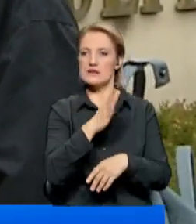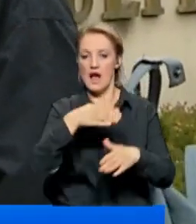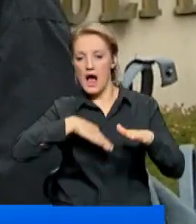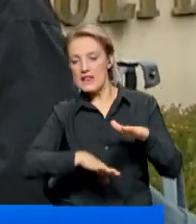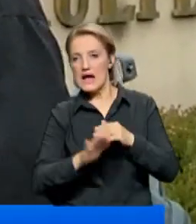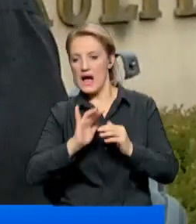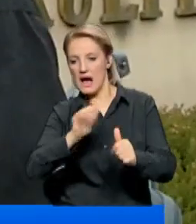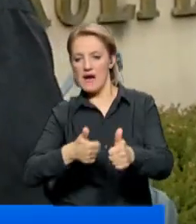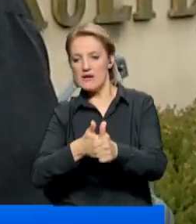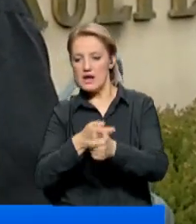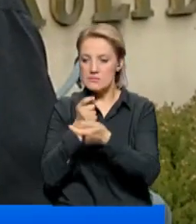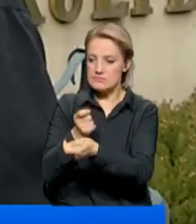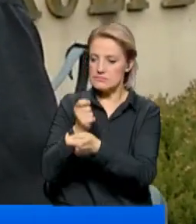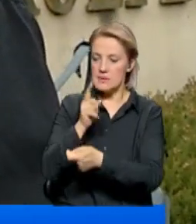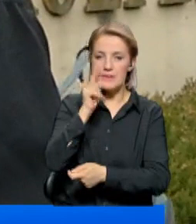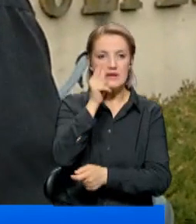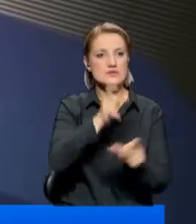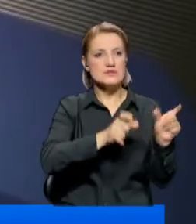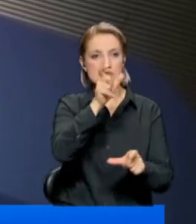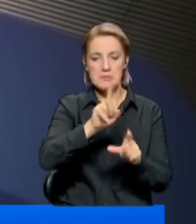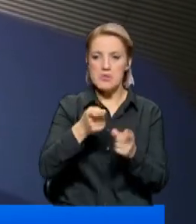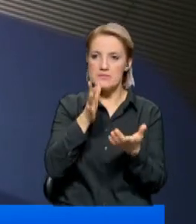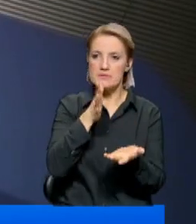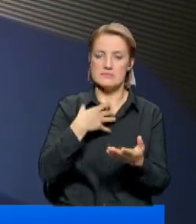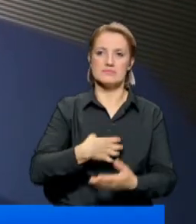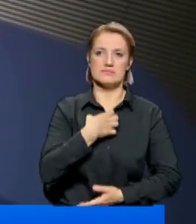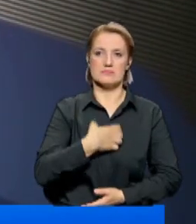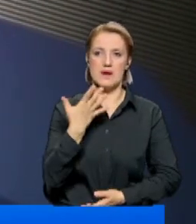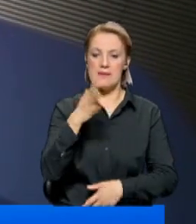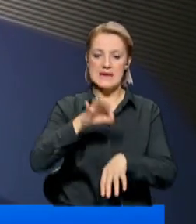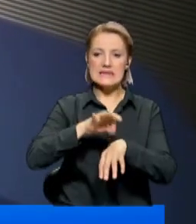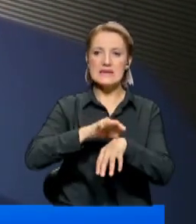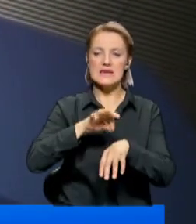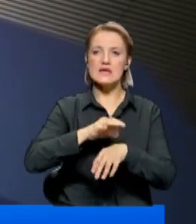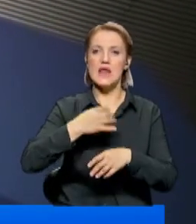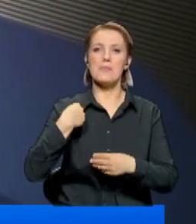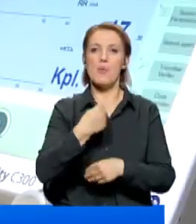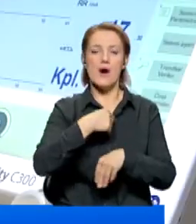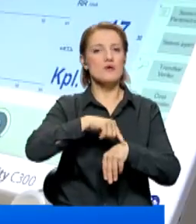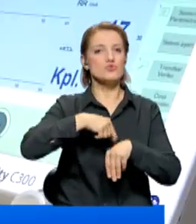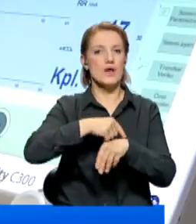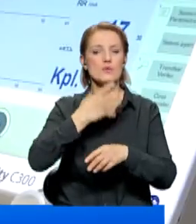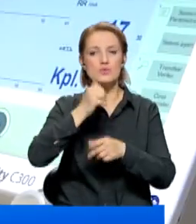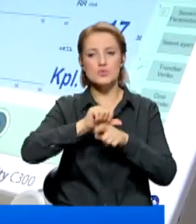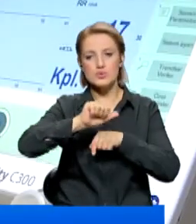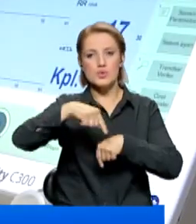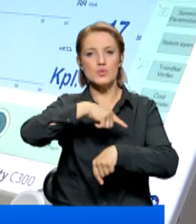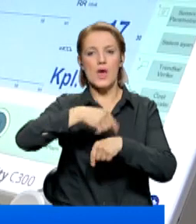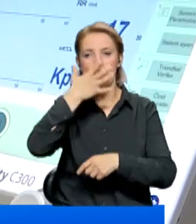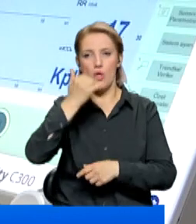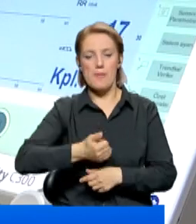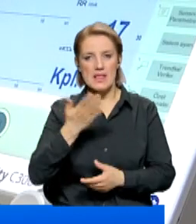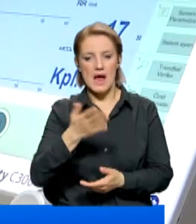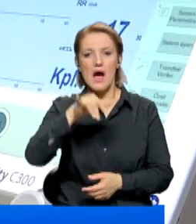gelen asistanları yetiştirecek birilerini bulabilir miyiz? Ben endişeliyim. Şiddet, 5 dakikalık muayene süresi, uzun nöbetler, özlük haklarında